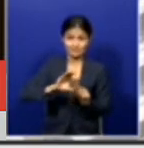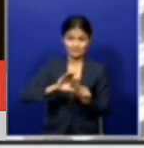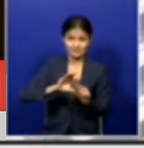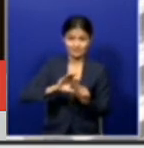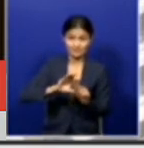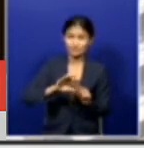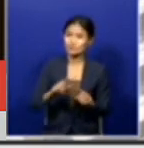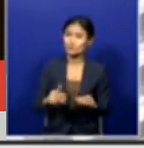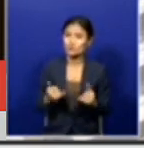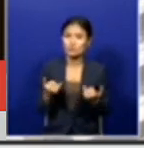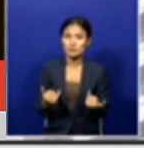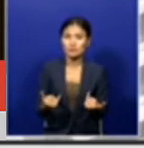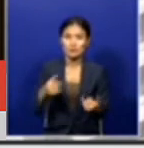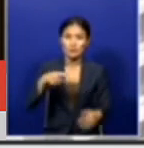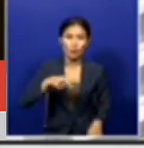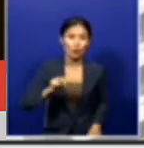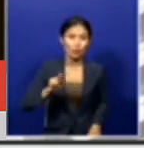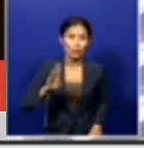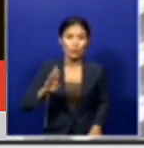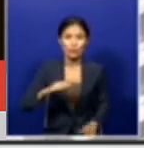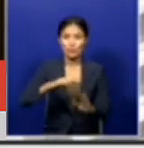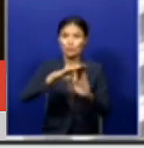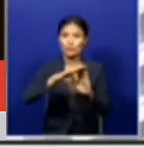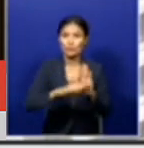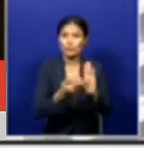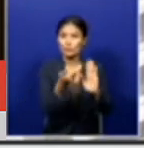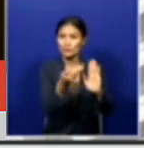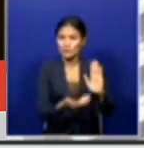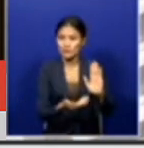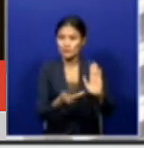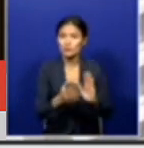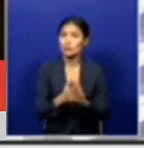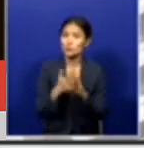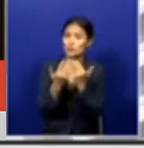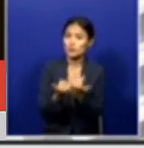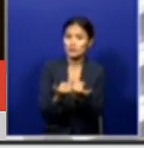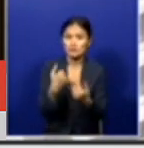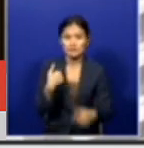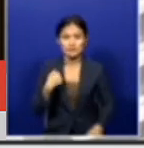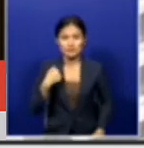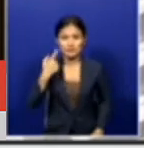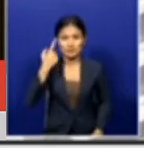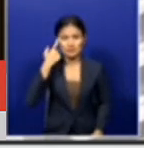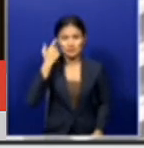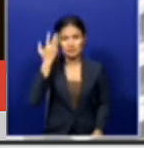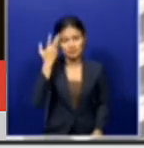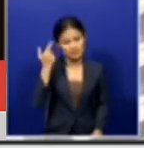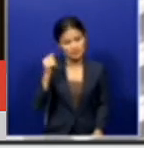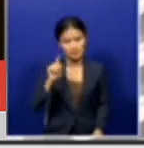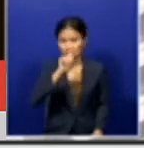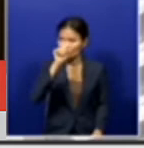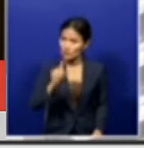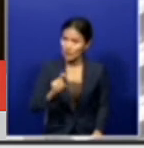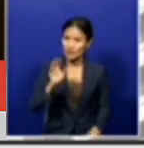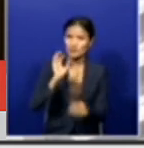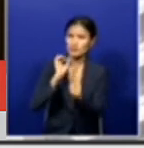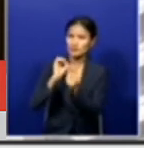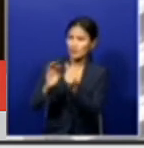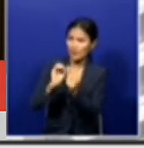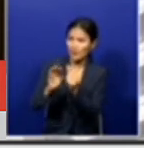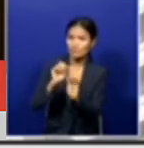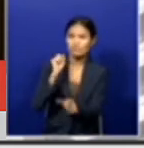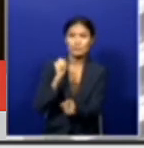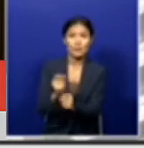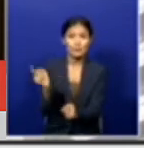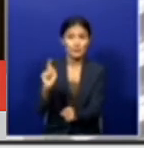จึงมีข้อพิจารณาว่าเราจะทำอย่างไรเสนอแนะอย่างไรให้เป็นประโยชน์กับพี่น้องประ